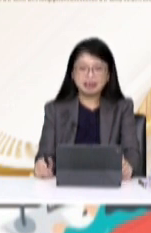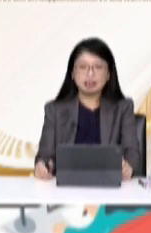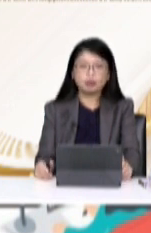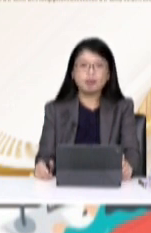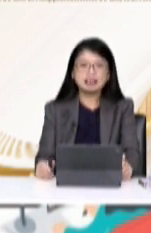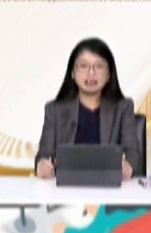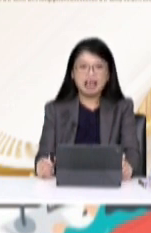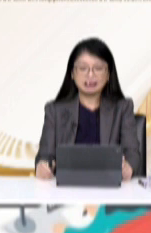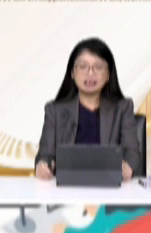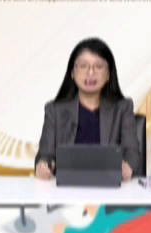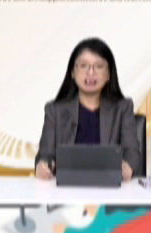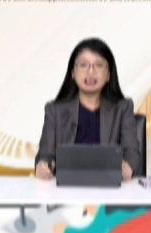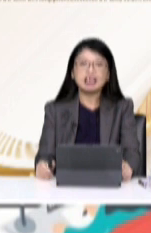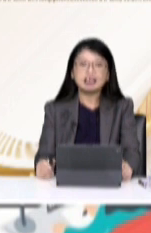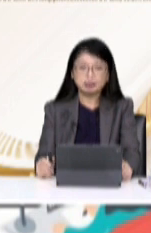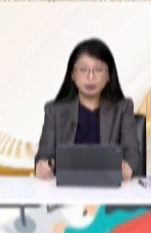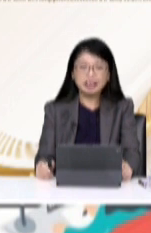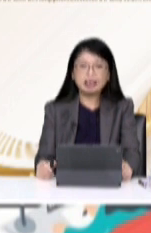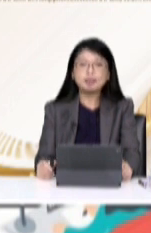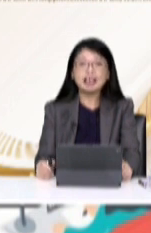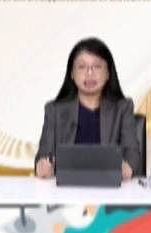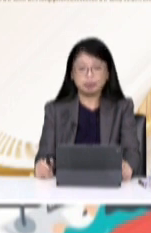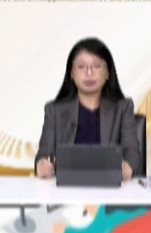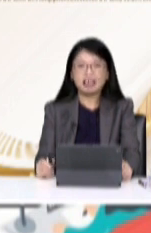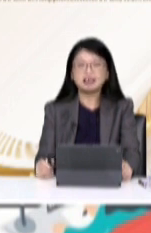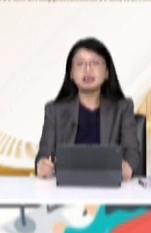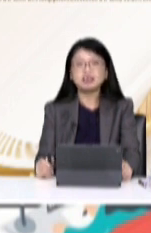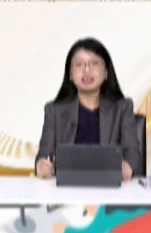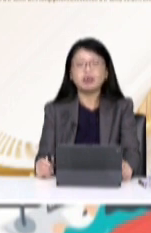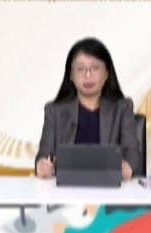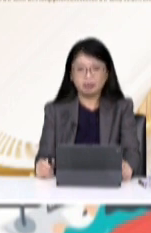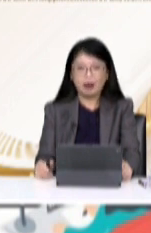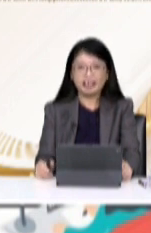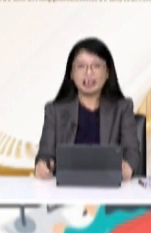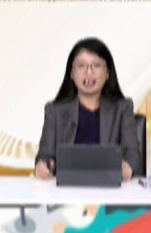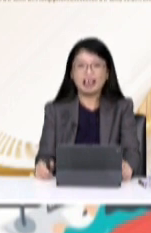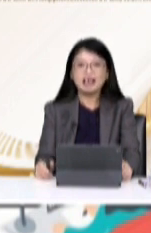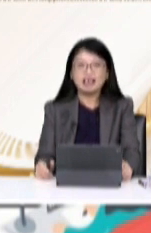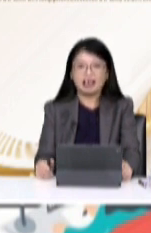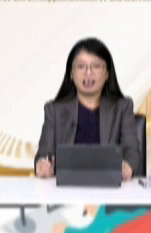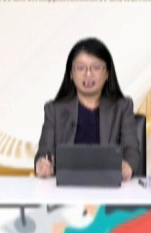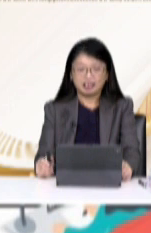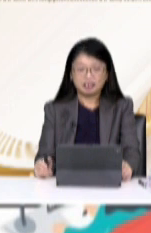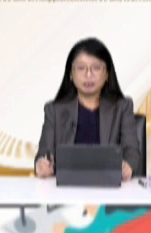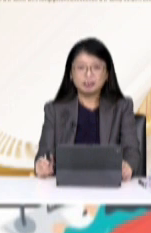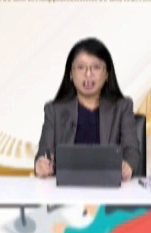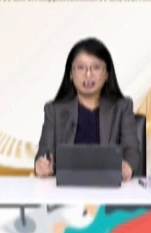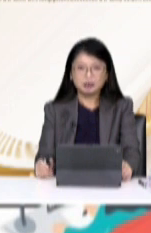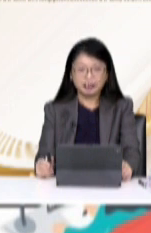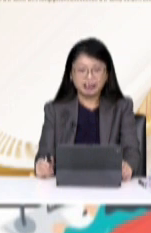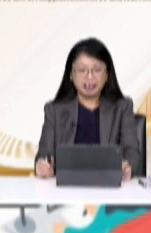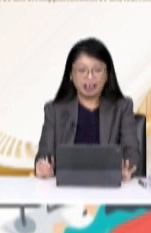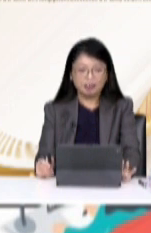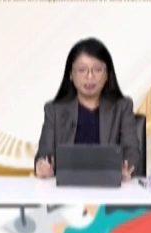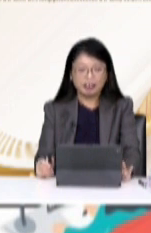าจากตัวบัญชีรายชื่อที่รัฐมนตรีท่านประกาศกำหนดรายชื่อเจ้าหน้าที่ของรัฐไว้นะคะตรงในส่